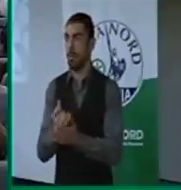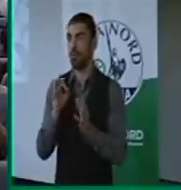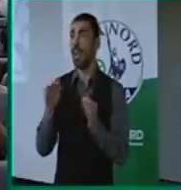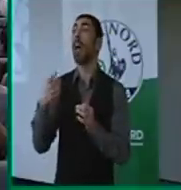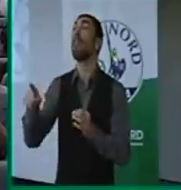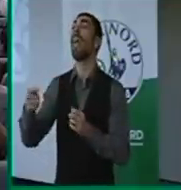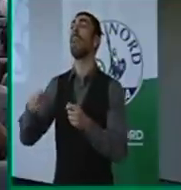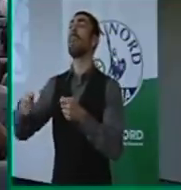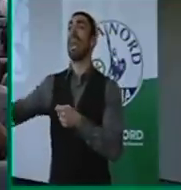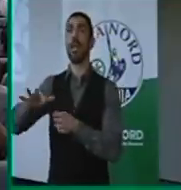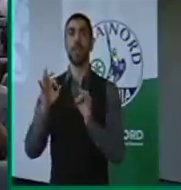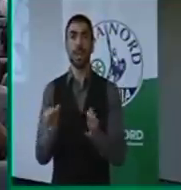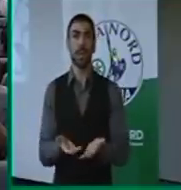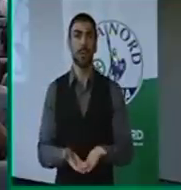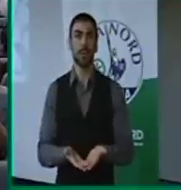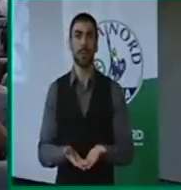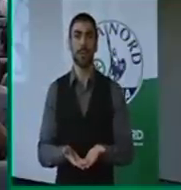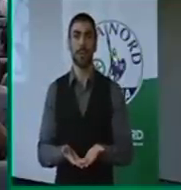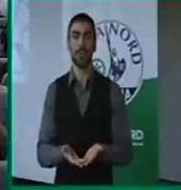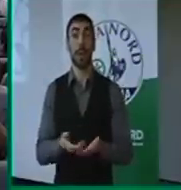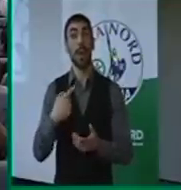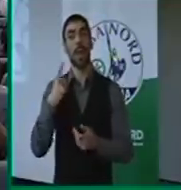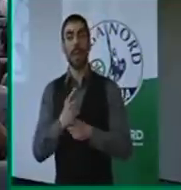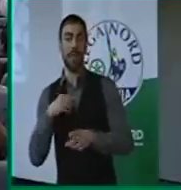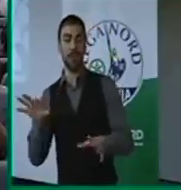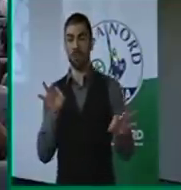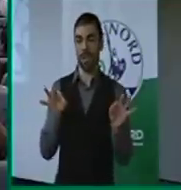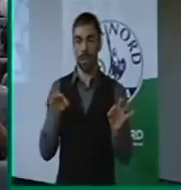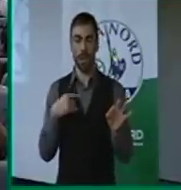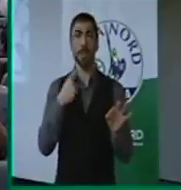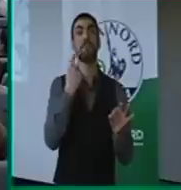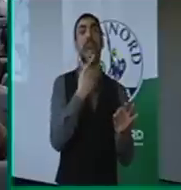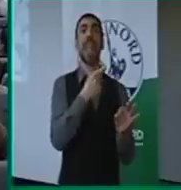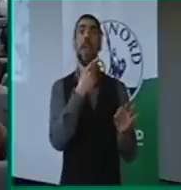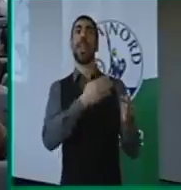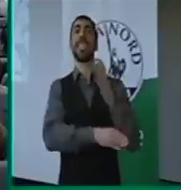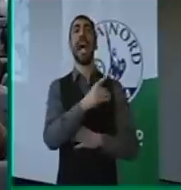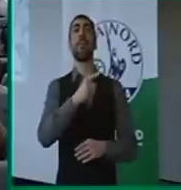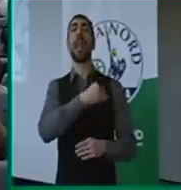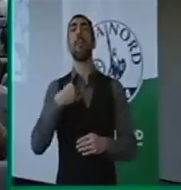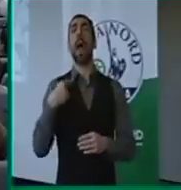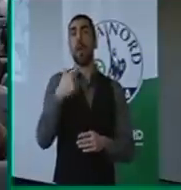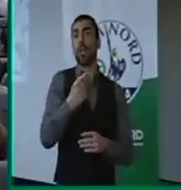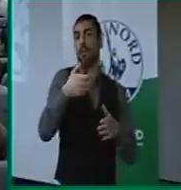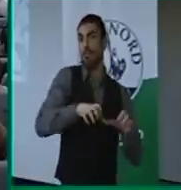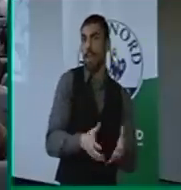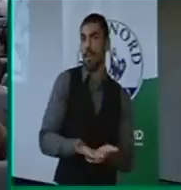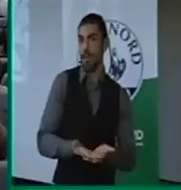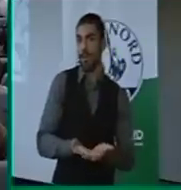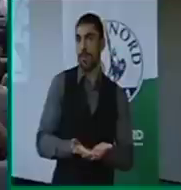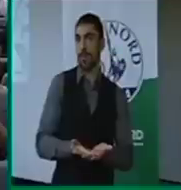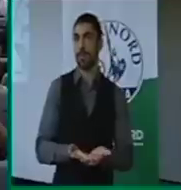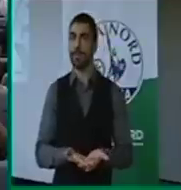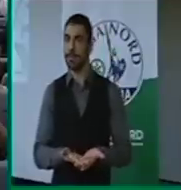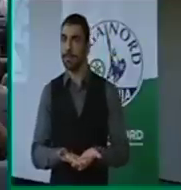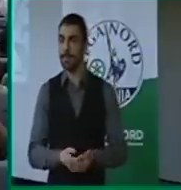il mercato insomma poi se devo scegliere Magari il disabile polacco mi costa meno rispetto al disabile